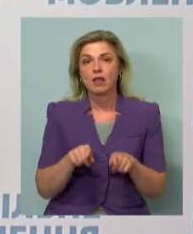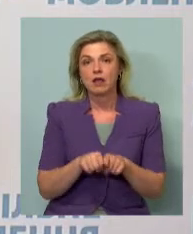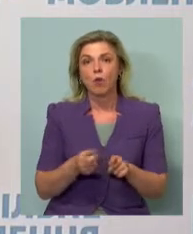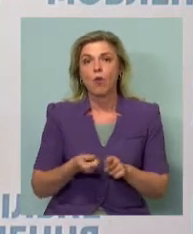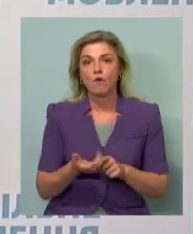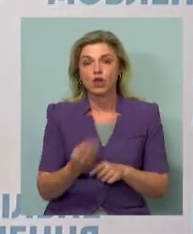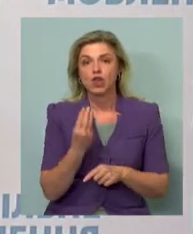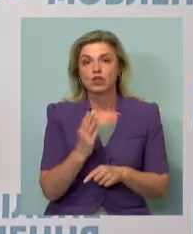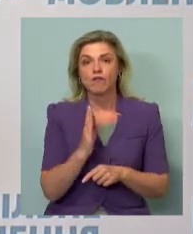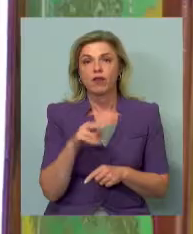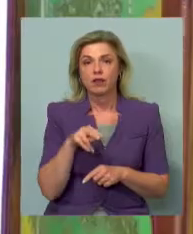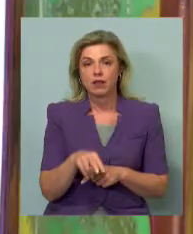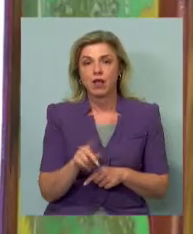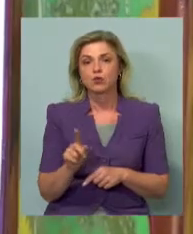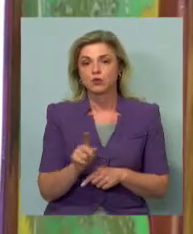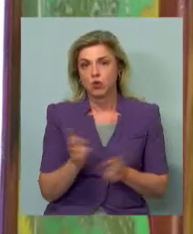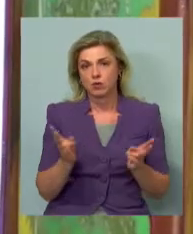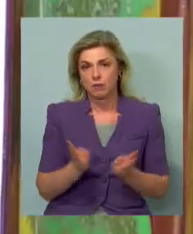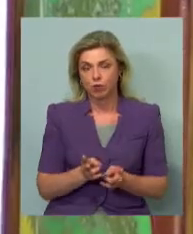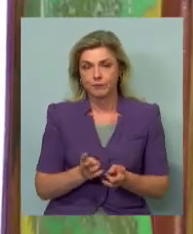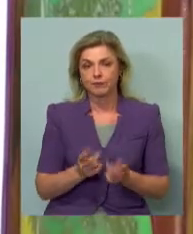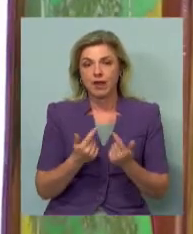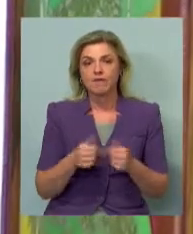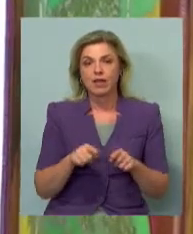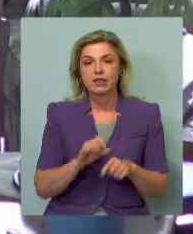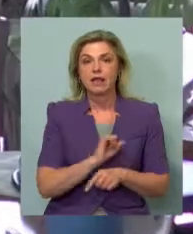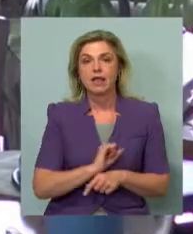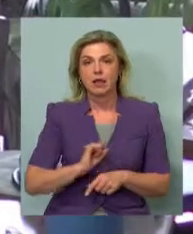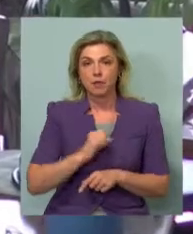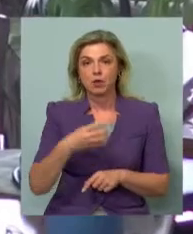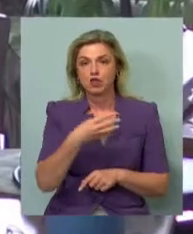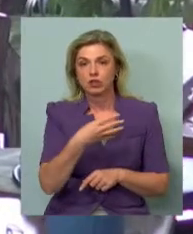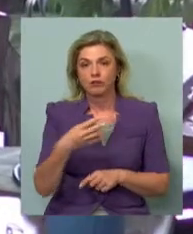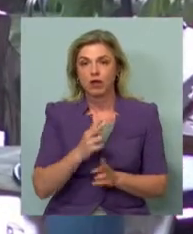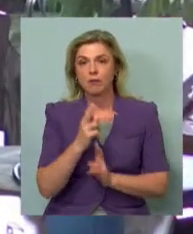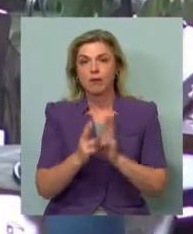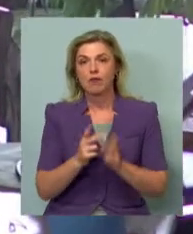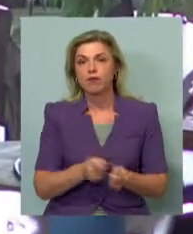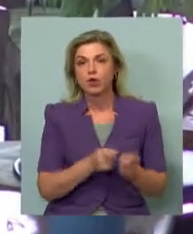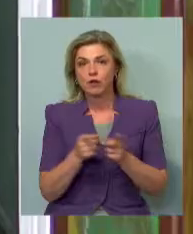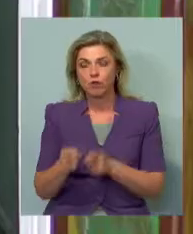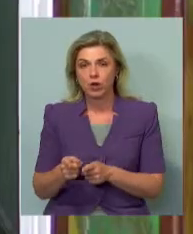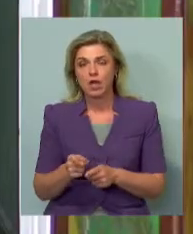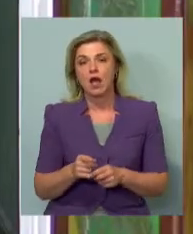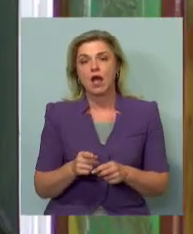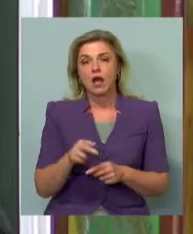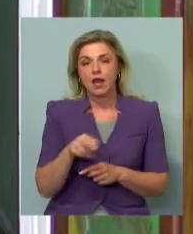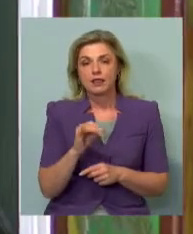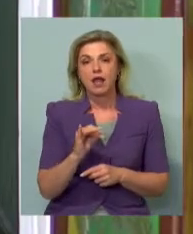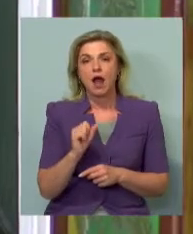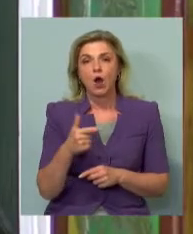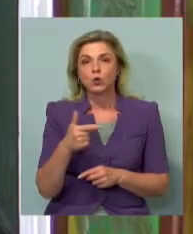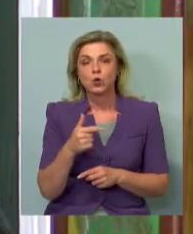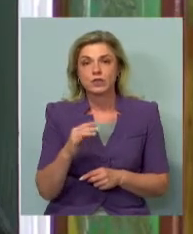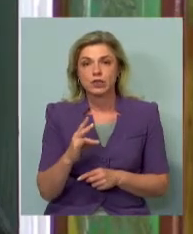апаратів ШВЛ, яка необхідна. Відділення терапії, що на 4-му поверсі, перепрофілювали у діагностичне відділення. Тут